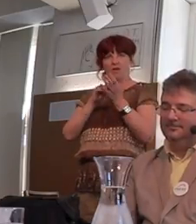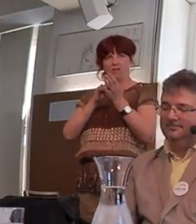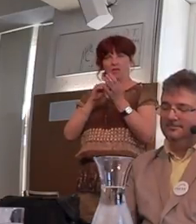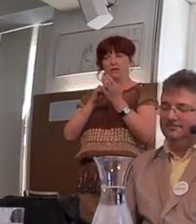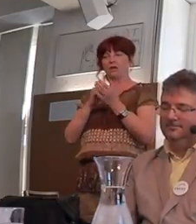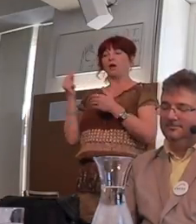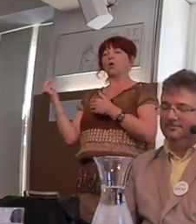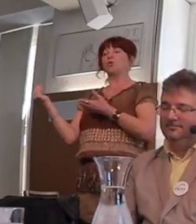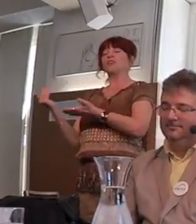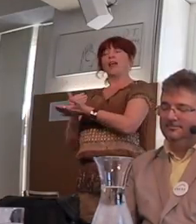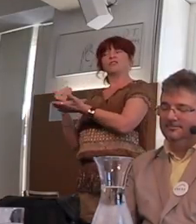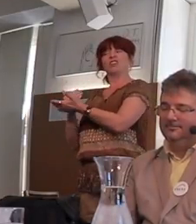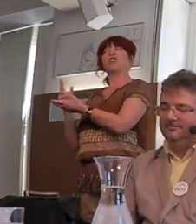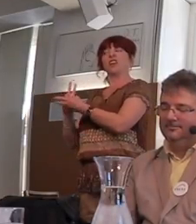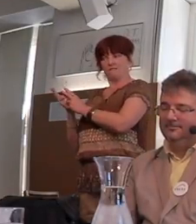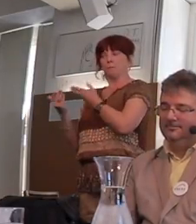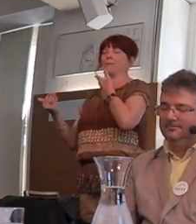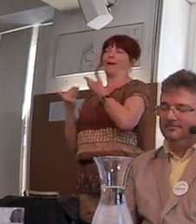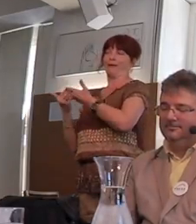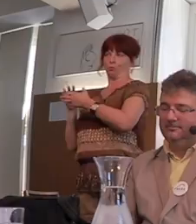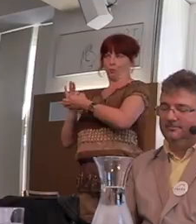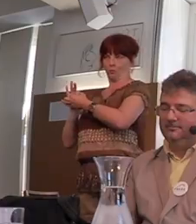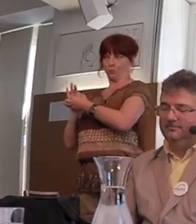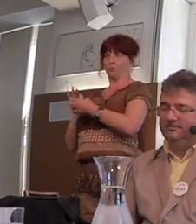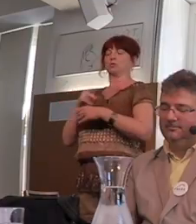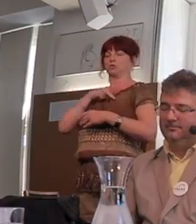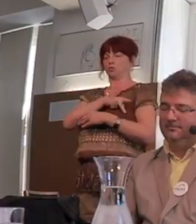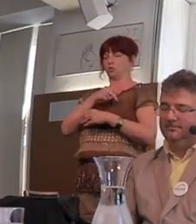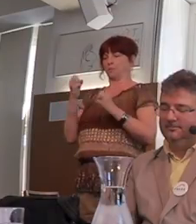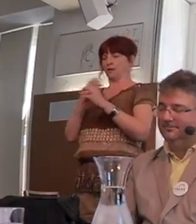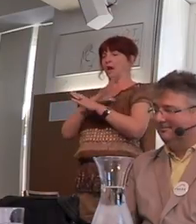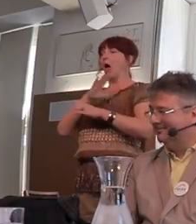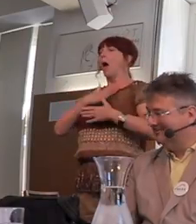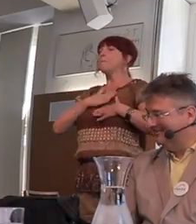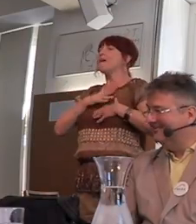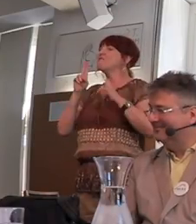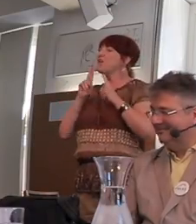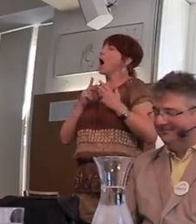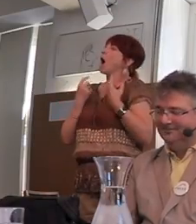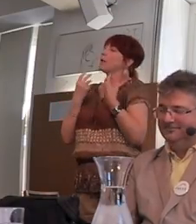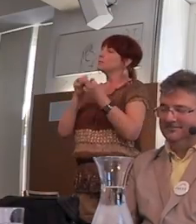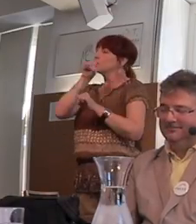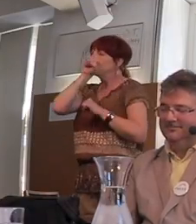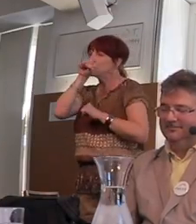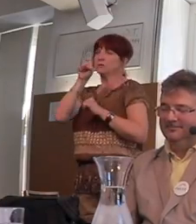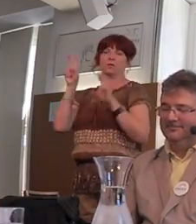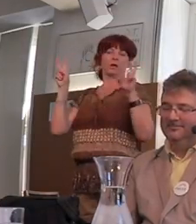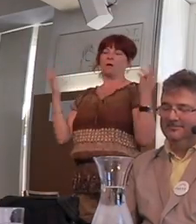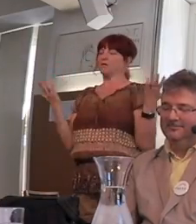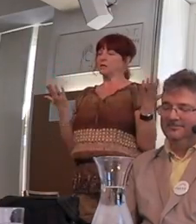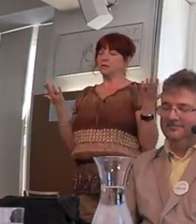mein Geld verdiene ich mit Social-Media-Beratung, aber mein Herzblut, wenn man so sagen möchte, steckt